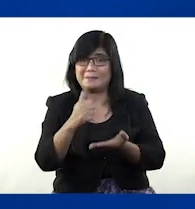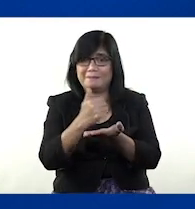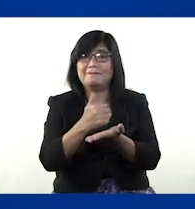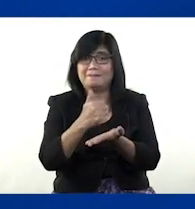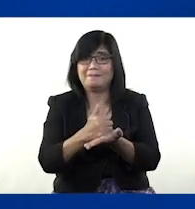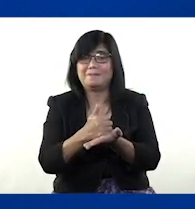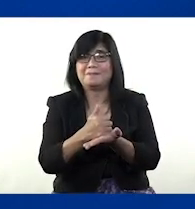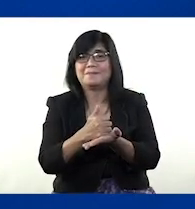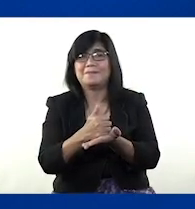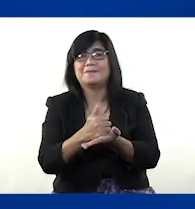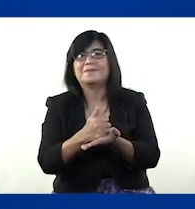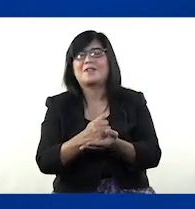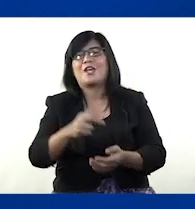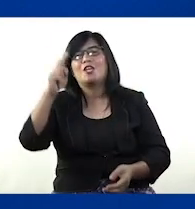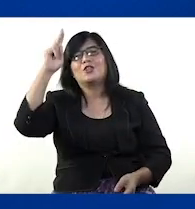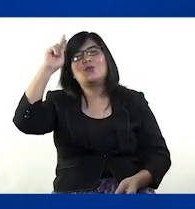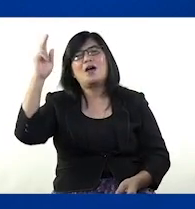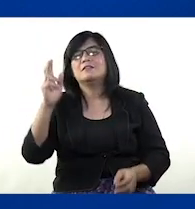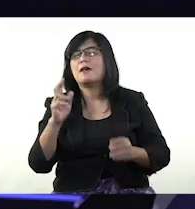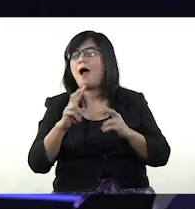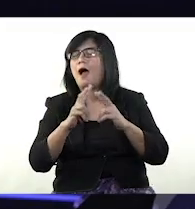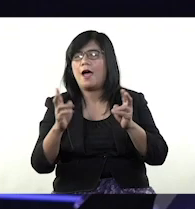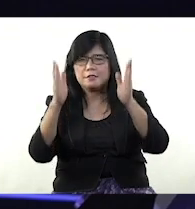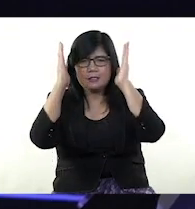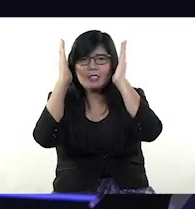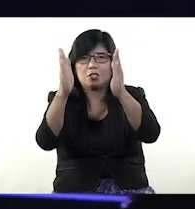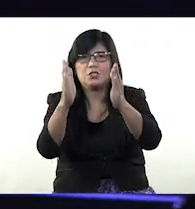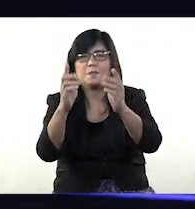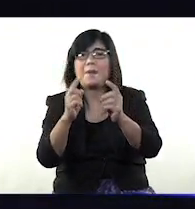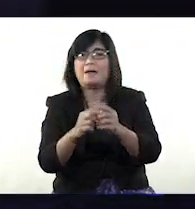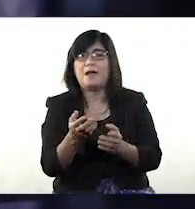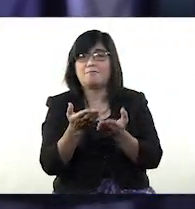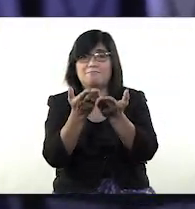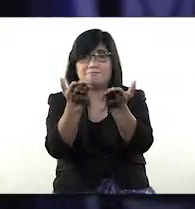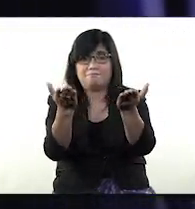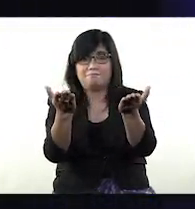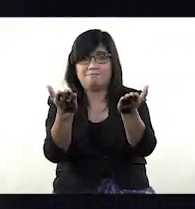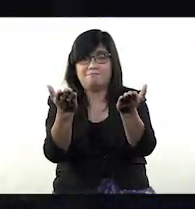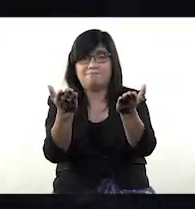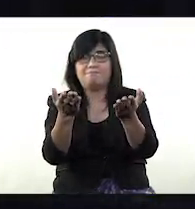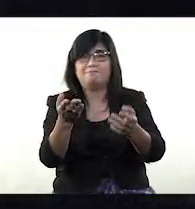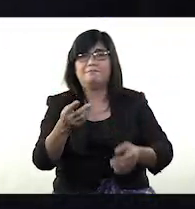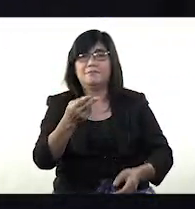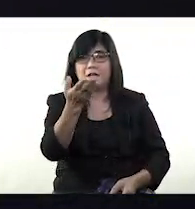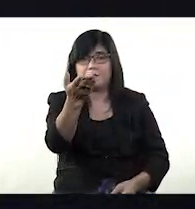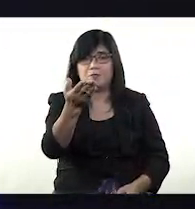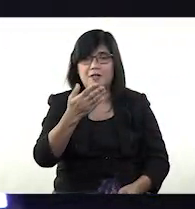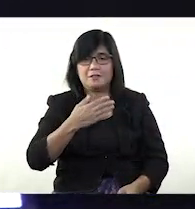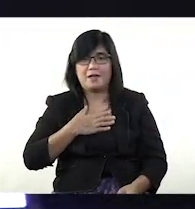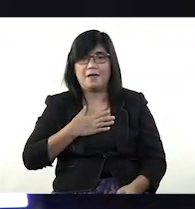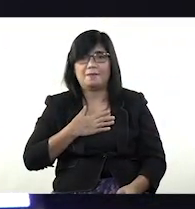the county's very serious with you kita kalau saya nggak bisa apa-apa saya kan nggak mampu apa-apa